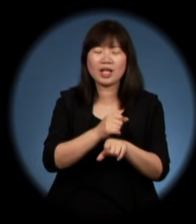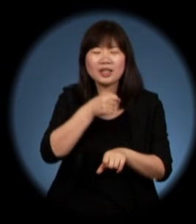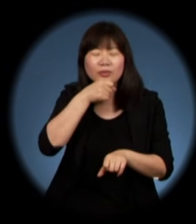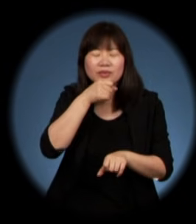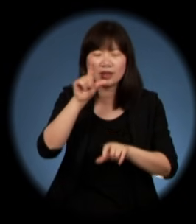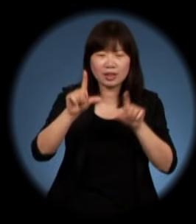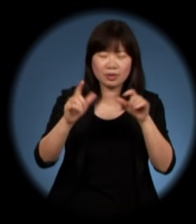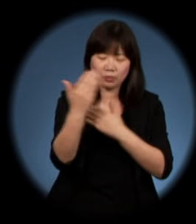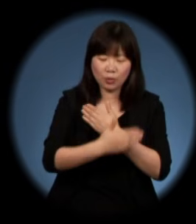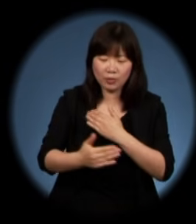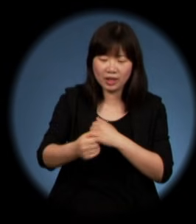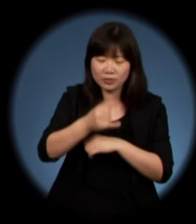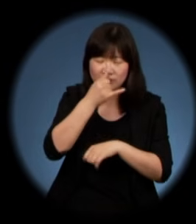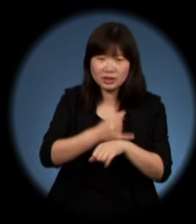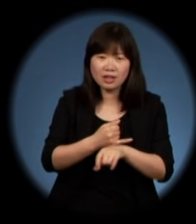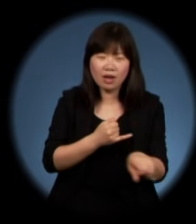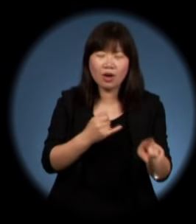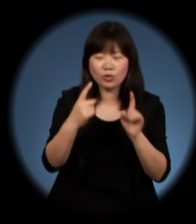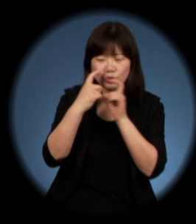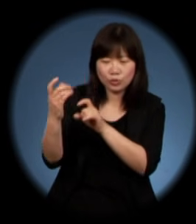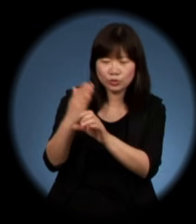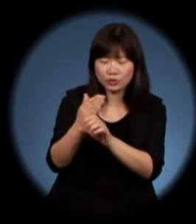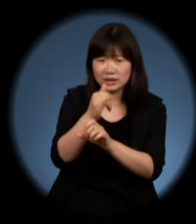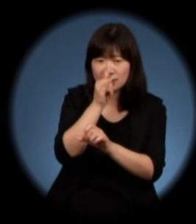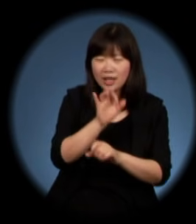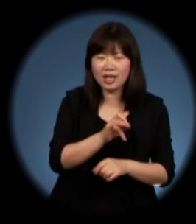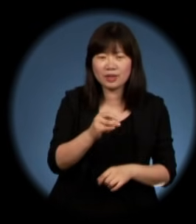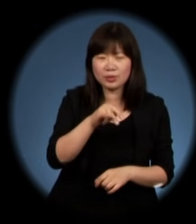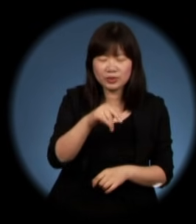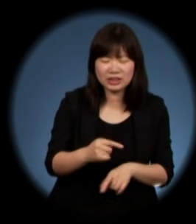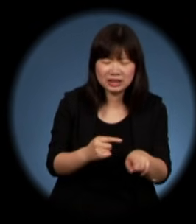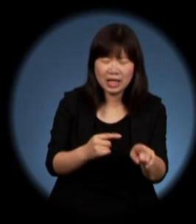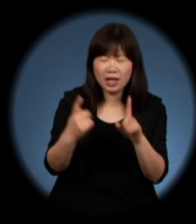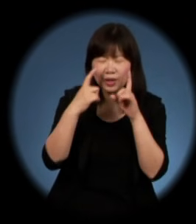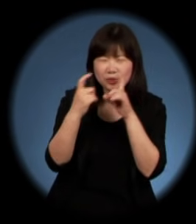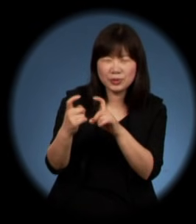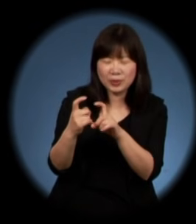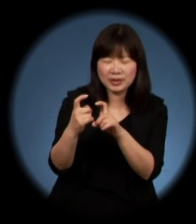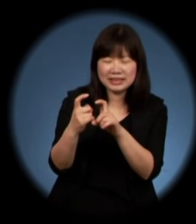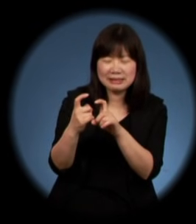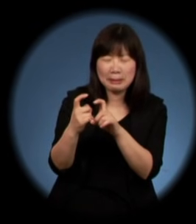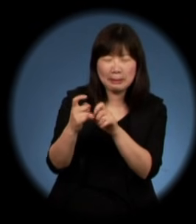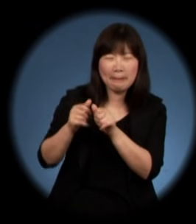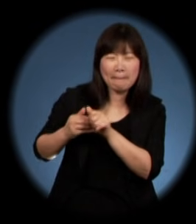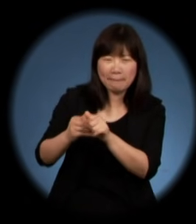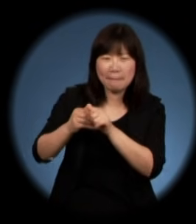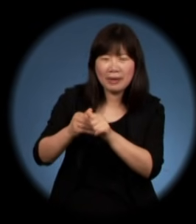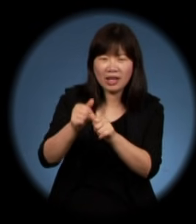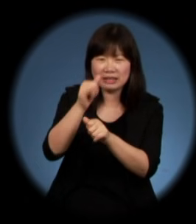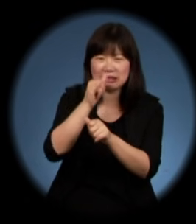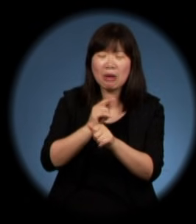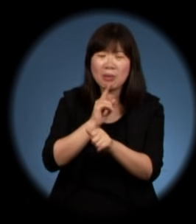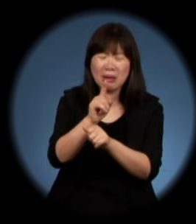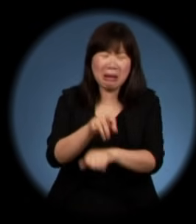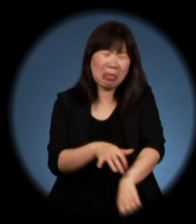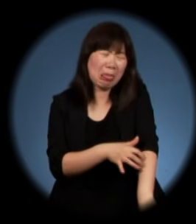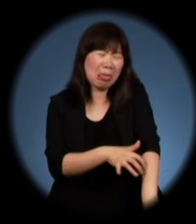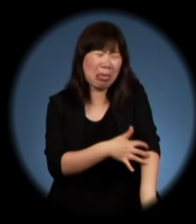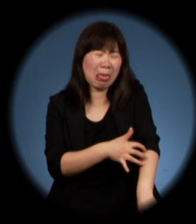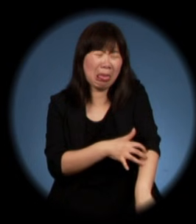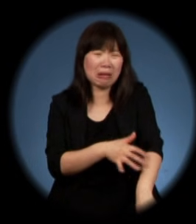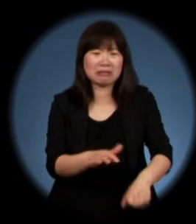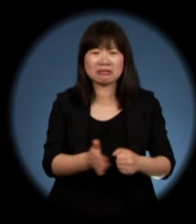있죠 이 유혹을 합니다 사실 에로스가 6월 부축 인가요 해방이 살아 계십니까 그렇게 창피하니까